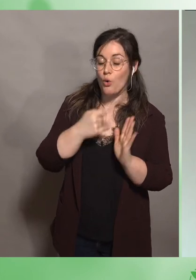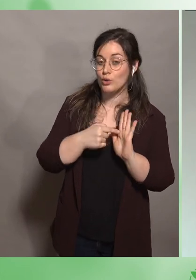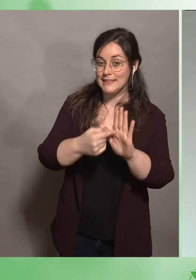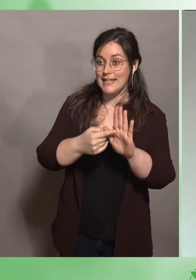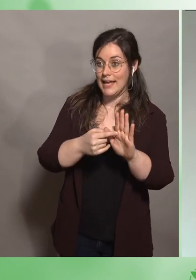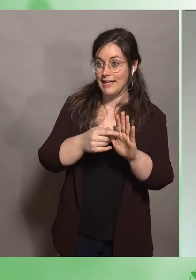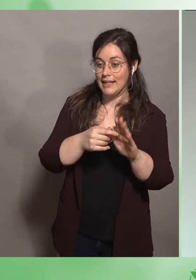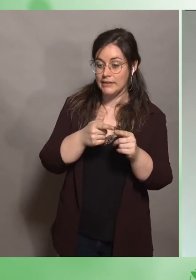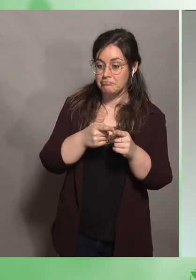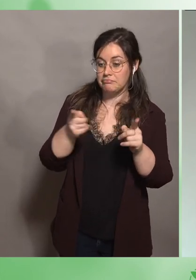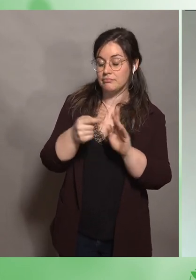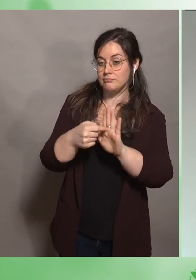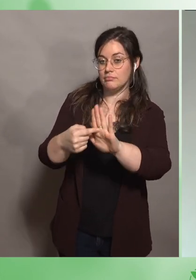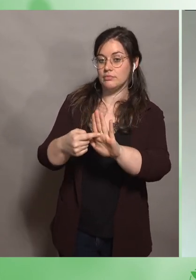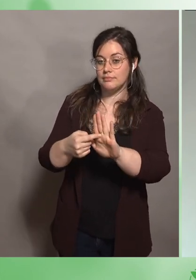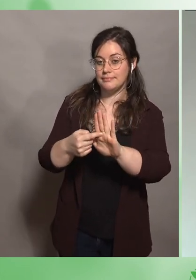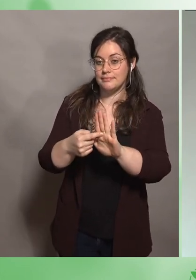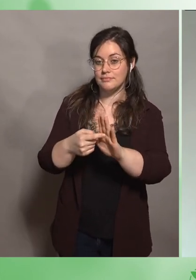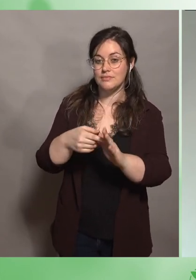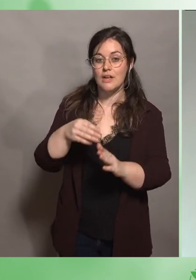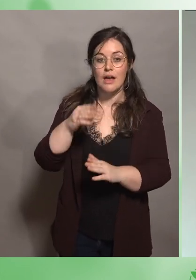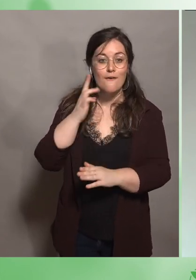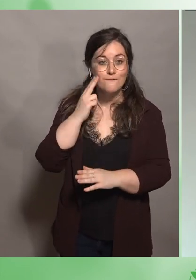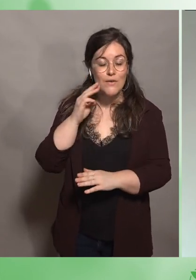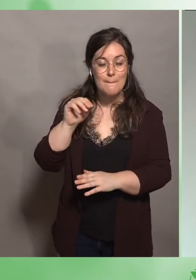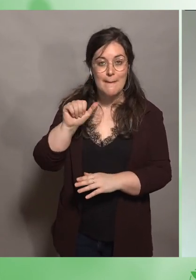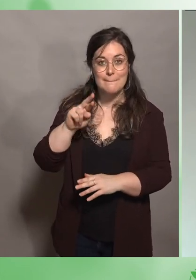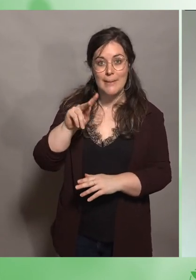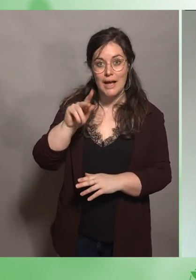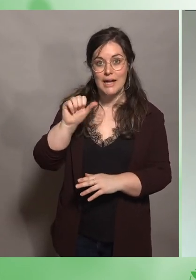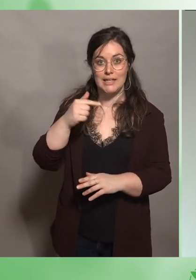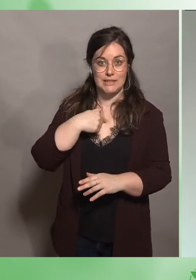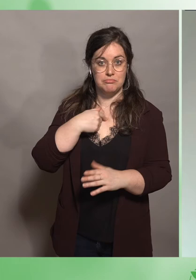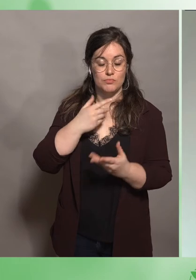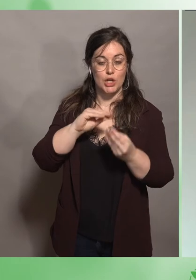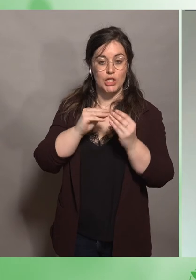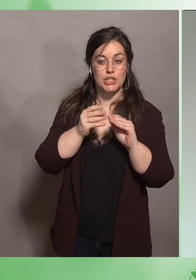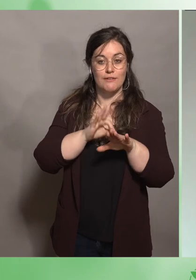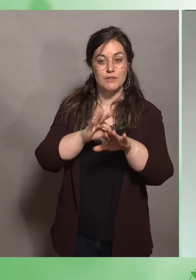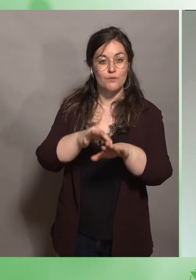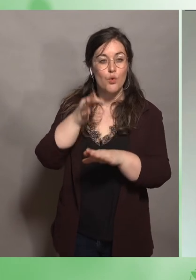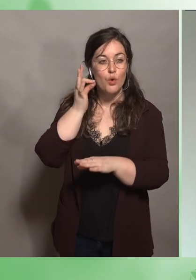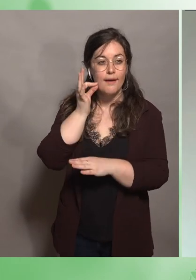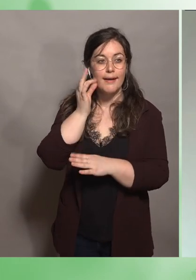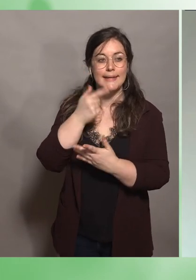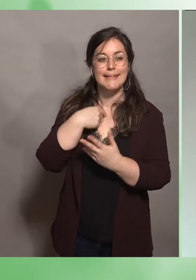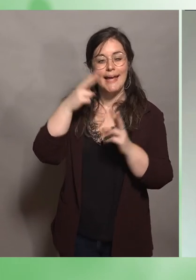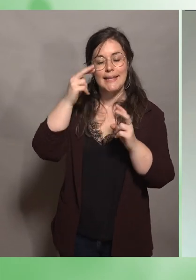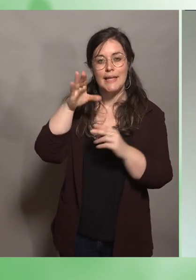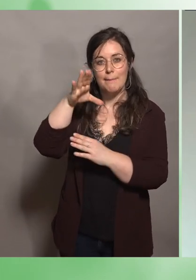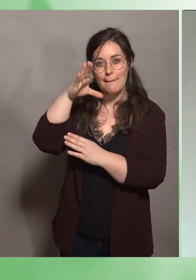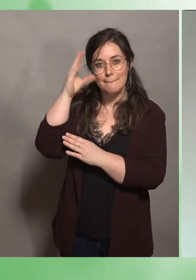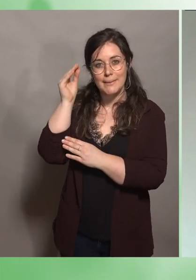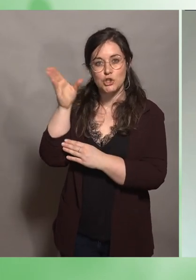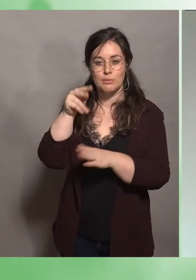außen ist, dass Markus und mir als Geschäftsführerin das Thema Beschäftigen von Menschen mit